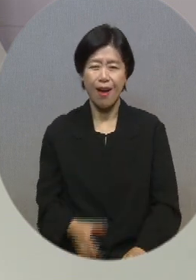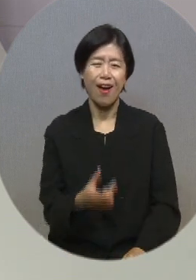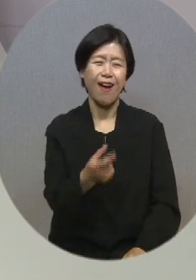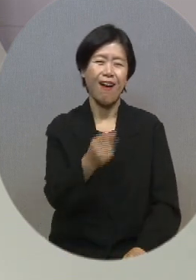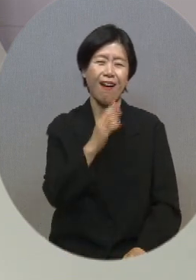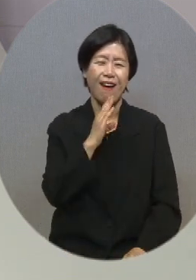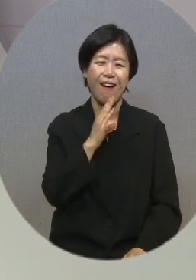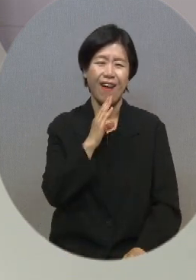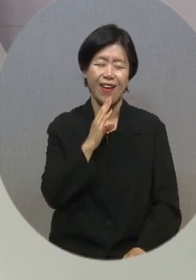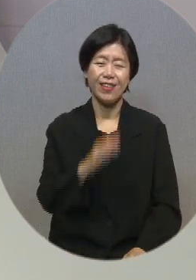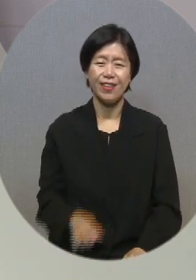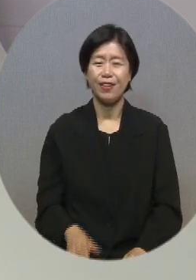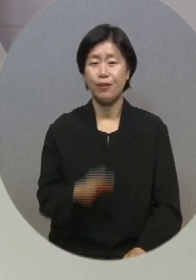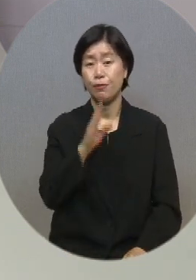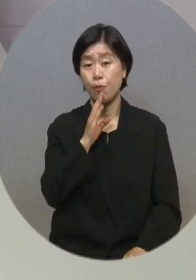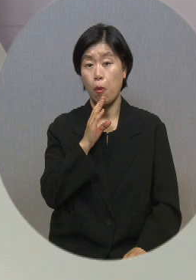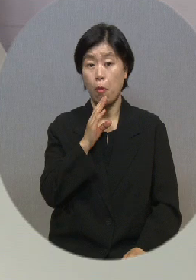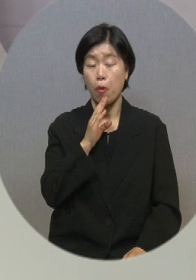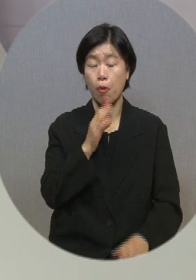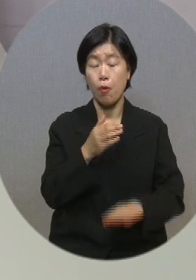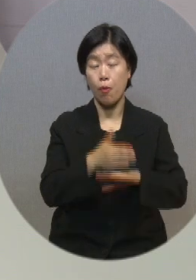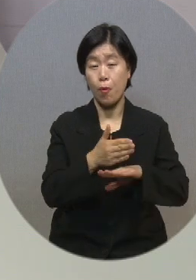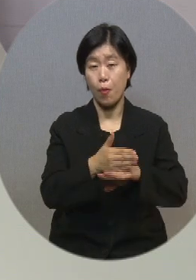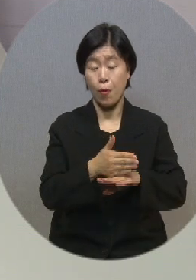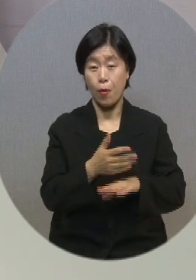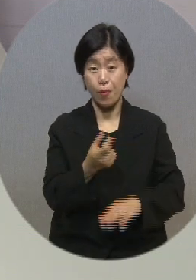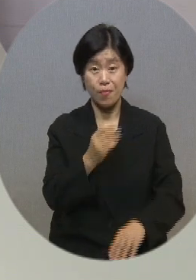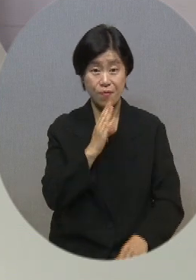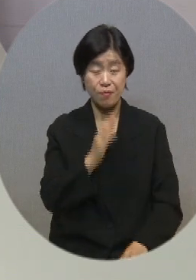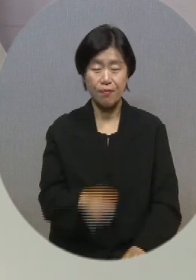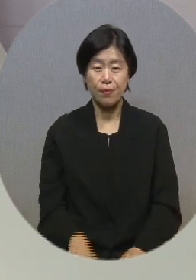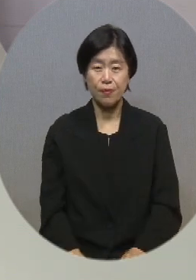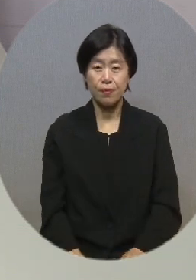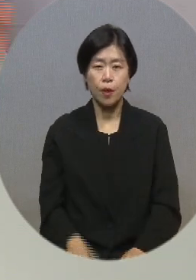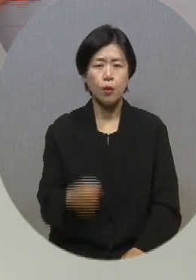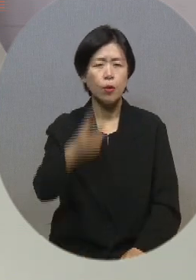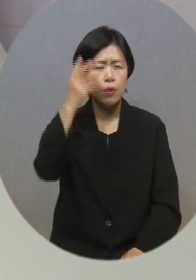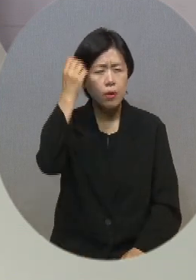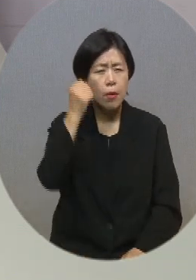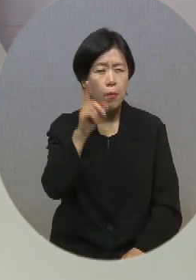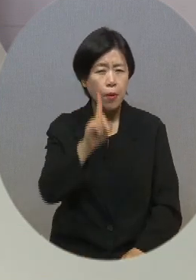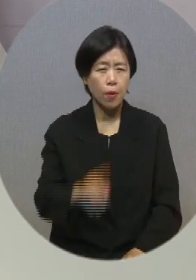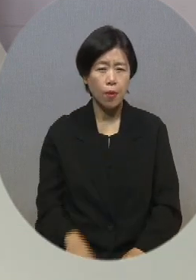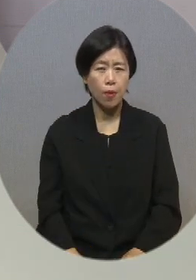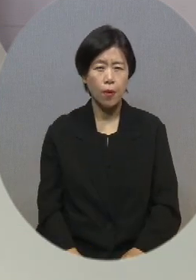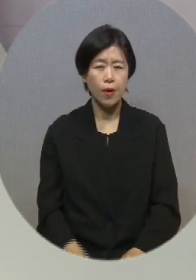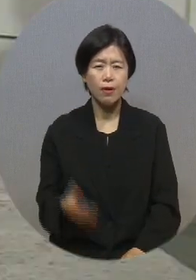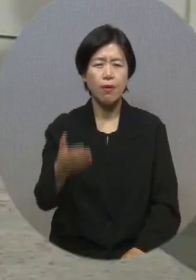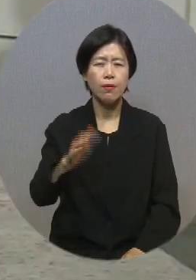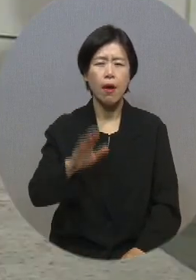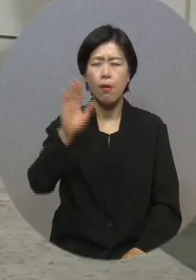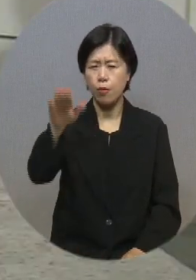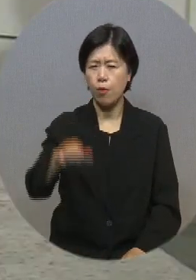힘이 되거든요. 네. 맞습니다. 근데 이제 또 하나 또 저기 우리가 알아야 될 건 뭐냐? 이게 다 빚이에요, 빚이야. 갚을 땐 또 두 배로